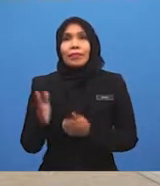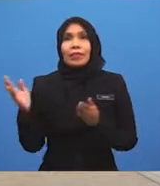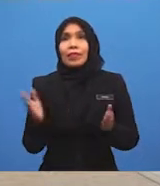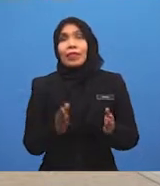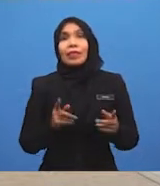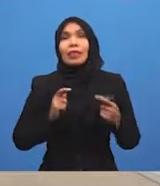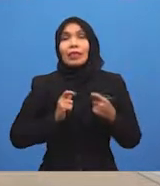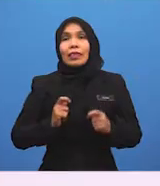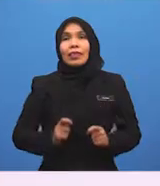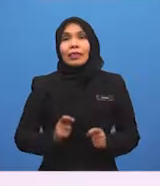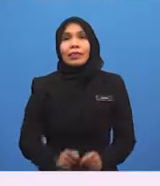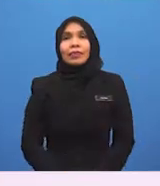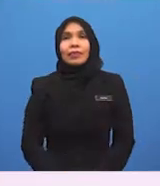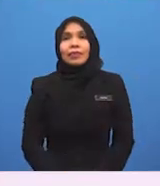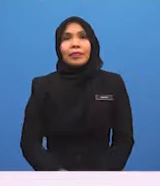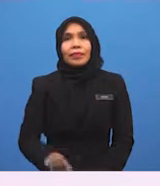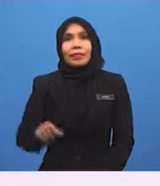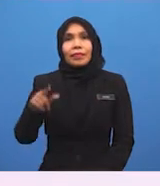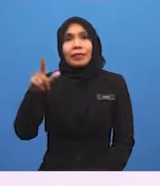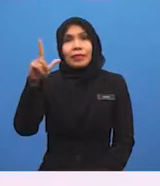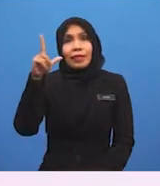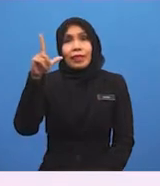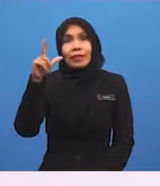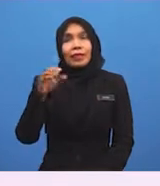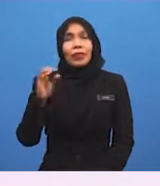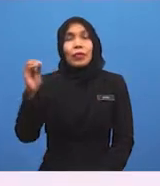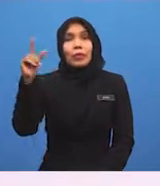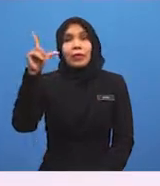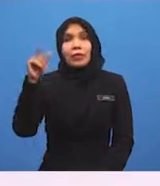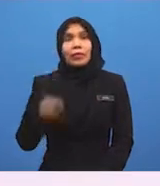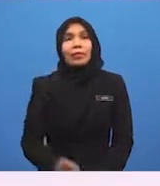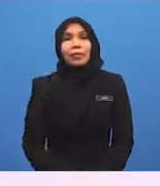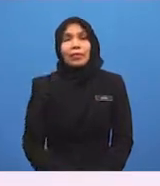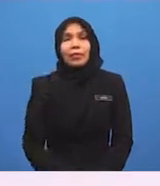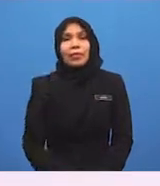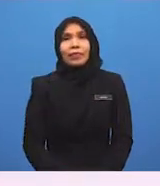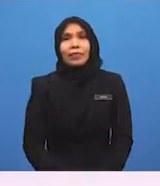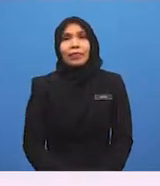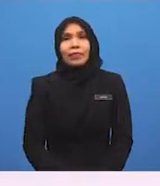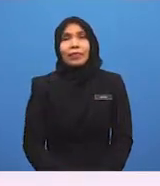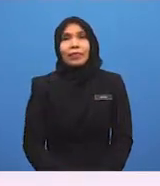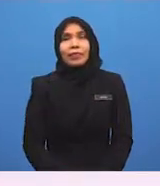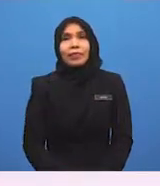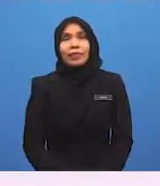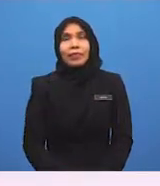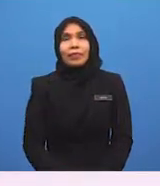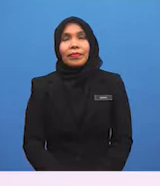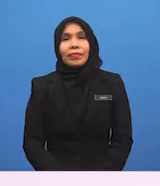ini. Ling, oh Ling, sila tunjukkan gambar dengan kawan-kawan kamu.